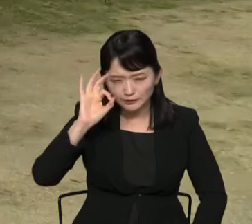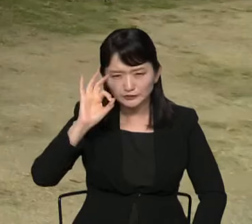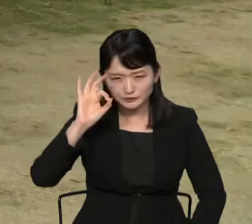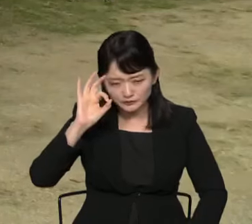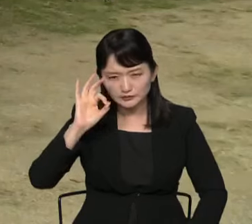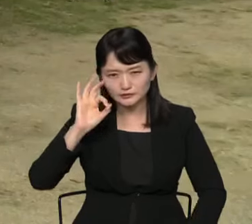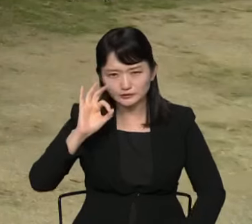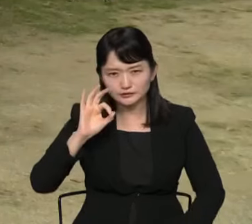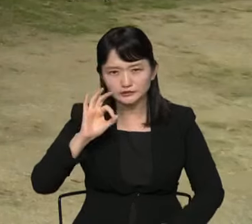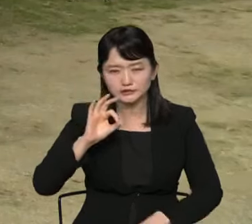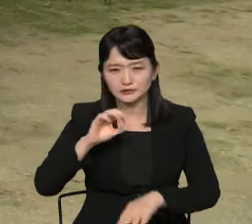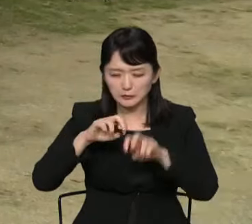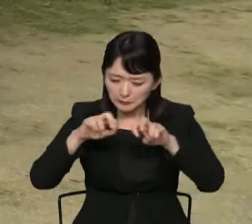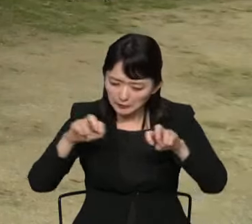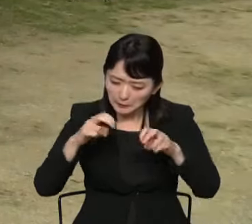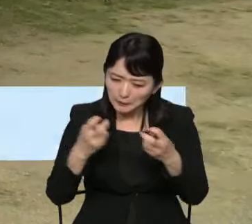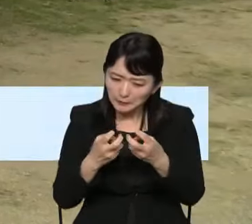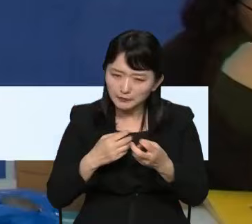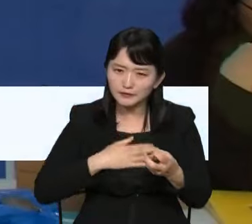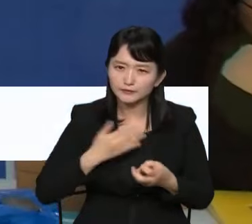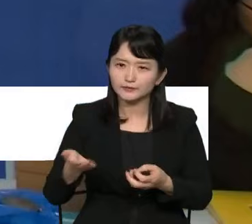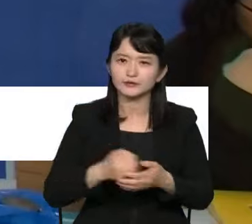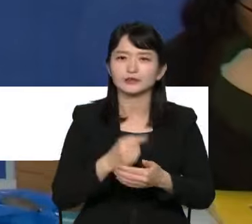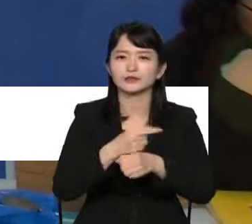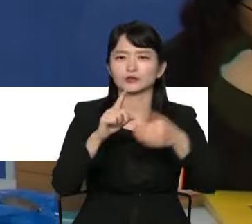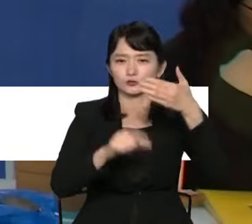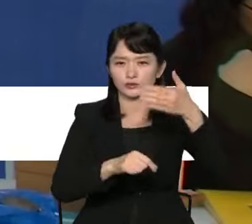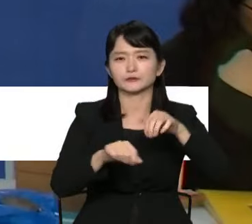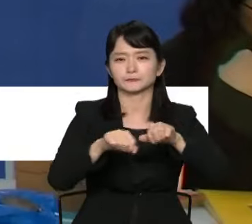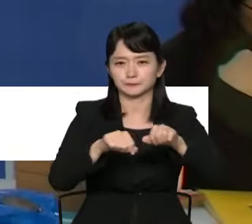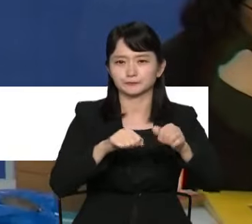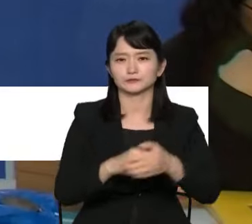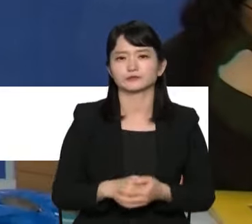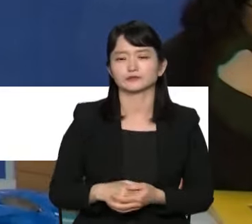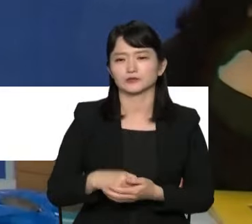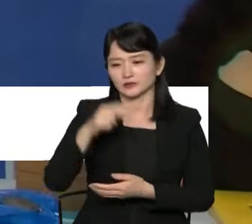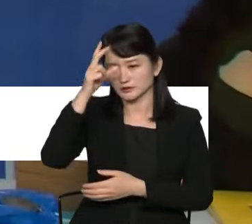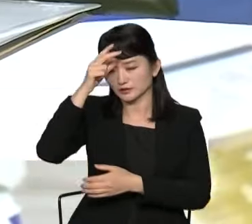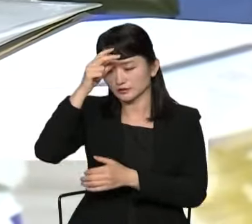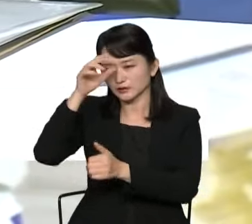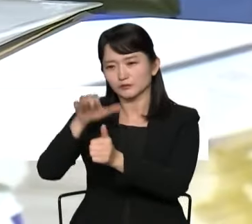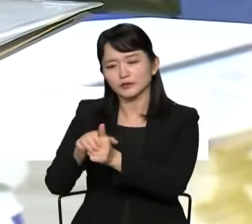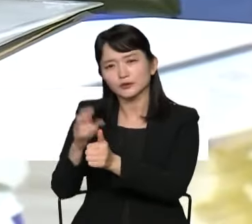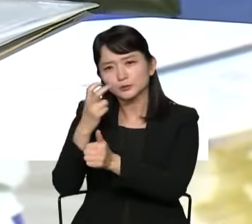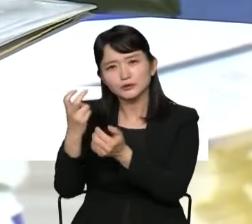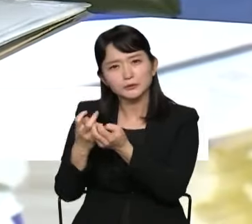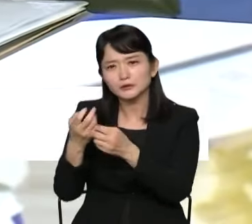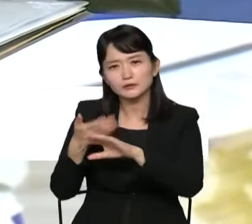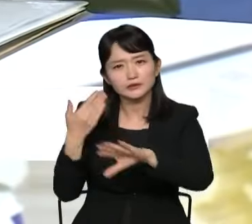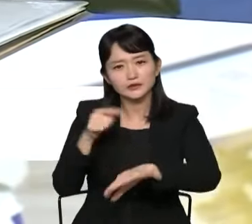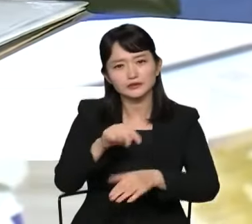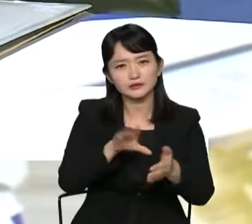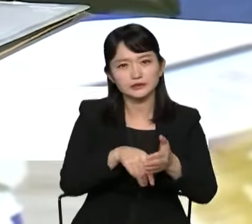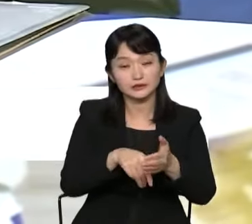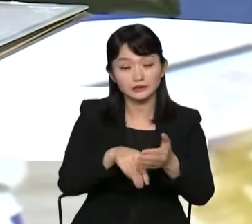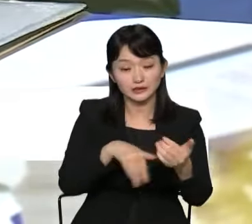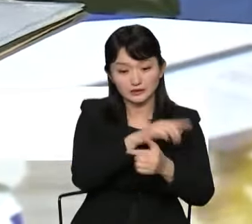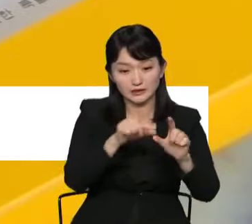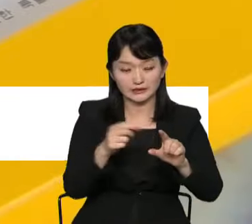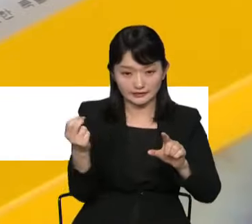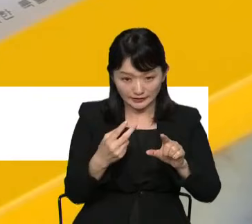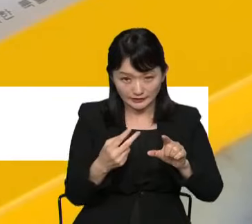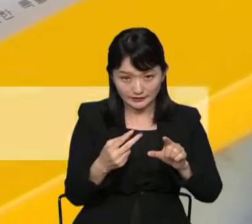안내하고 있습니다. 특조위는 내년 9월까지 활동을 하게 되는데 수사기관 조사와 다르게 당시 상황을 재구성해 참사